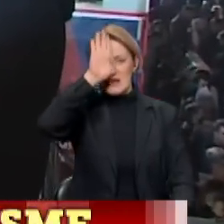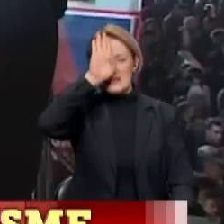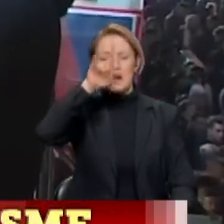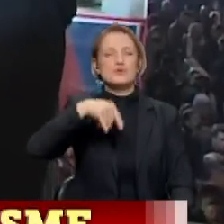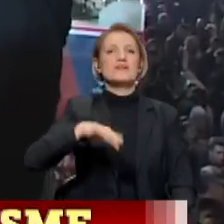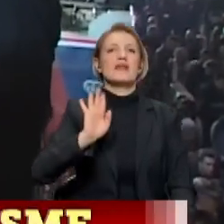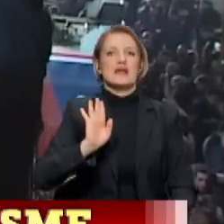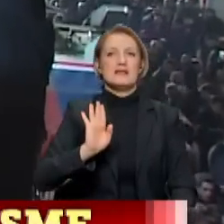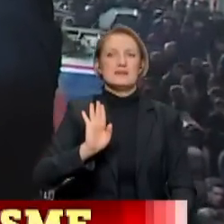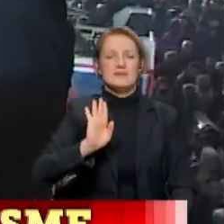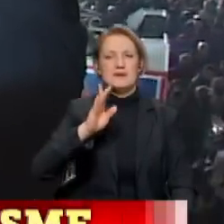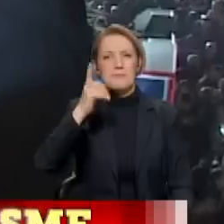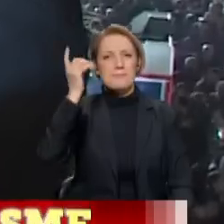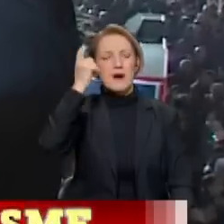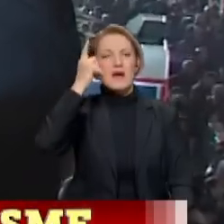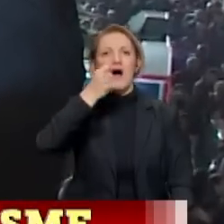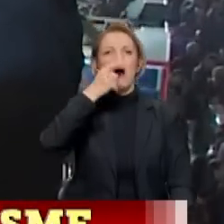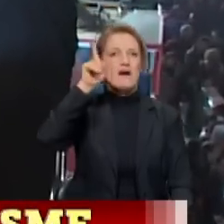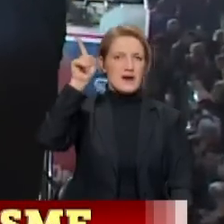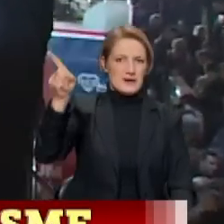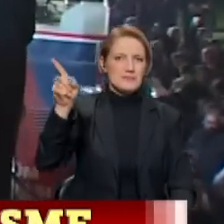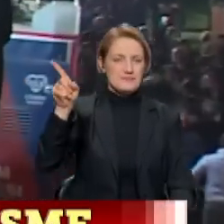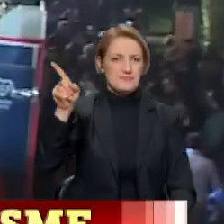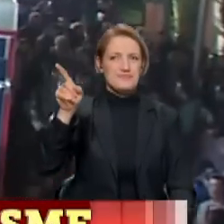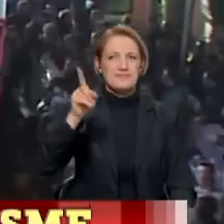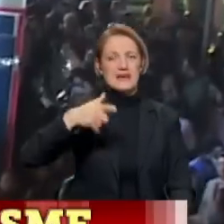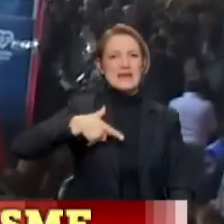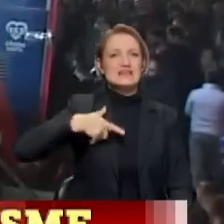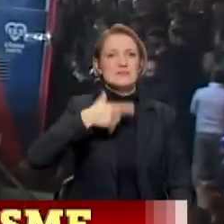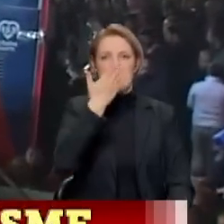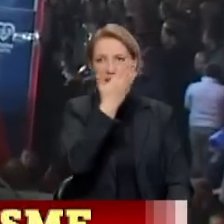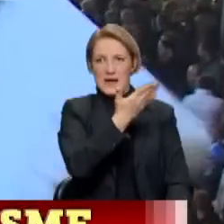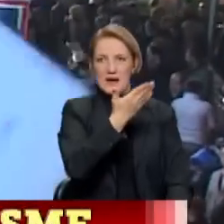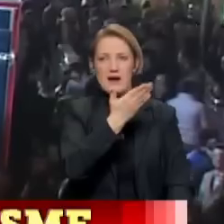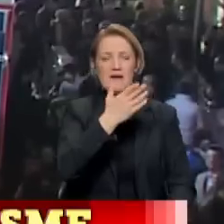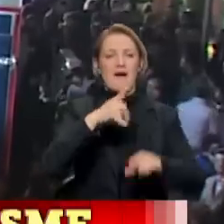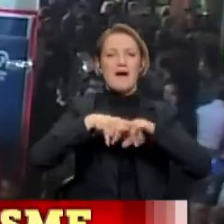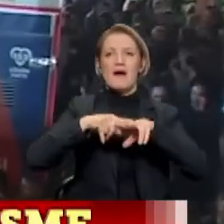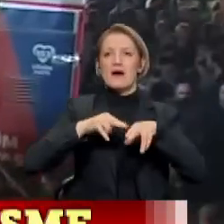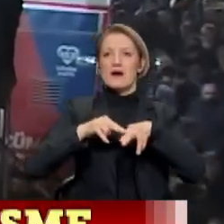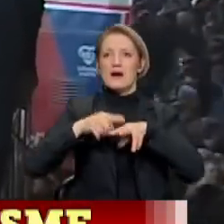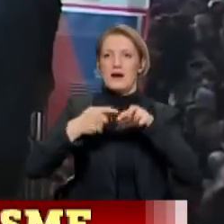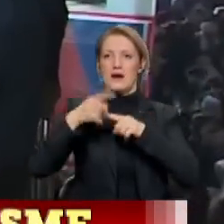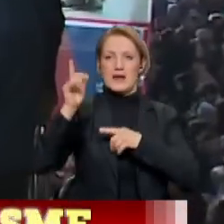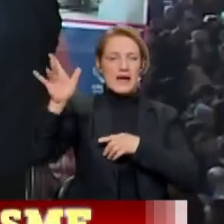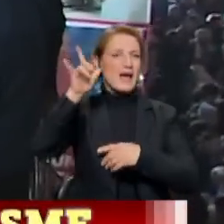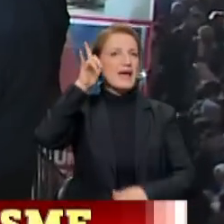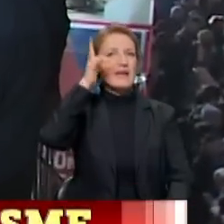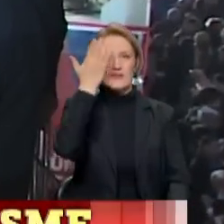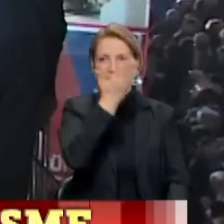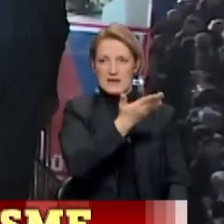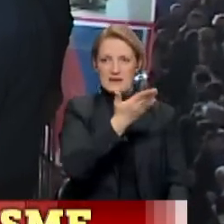İstanbul'a değil, başkentimiz Ankara'ya, İzmir'e, Hakkari'ye,